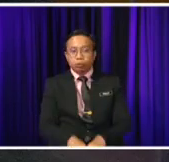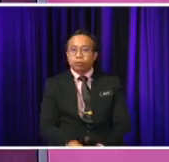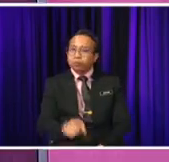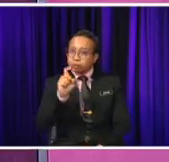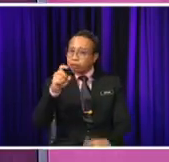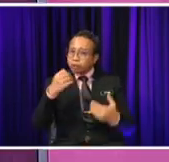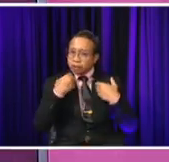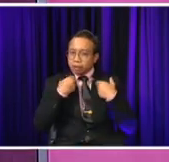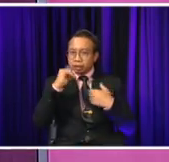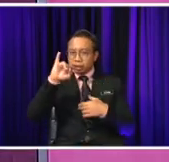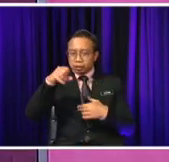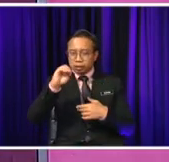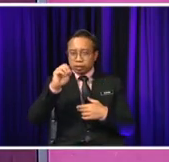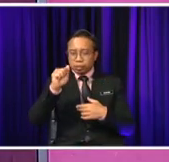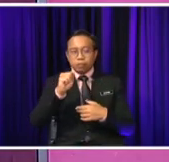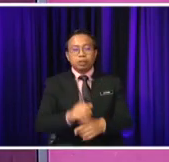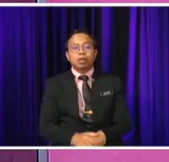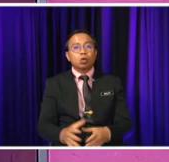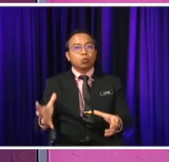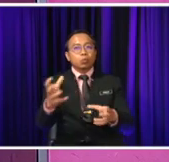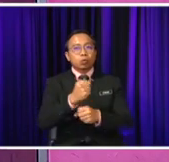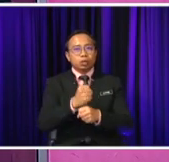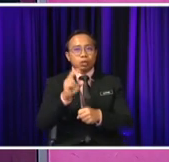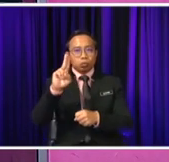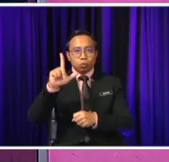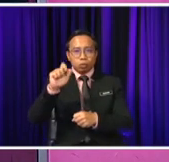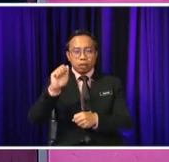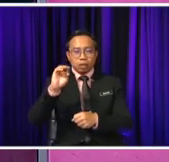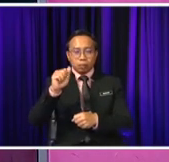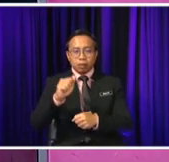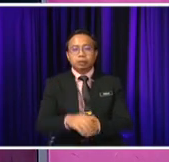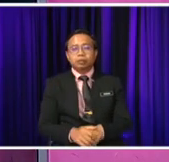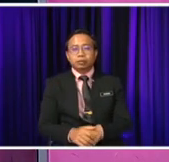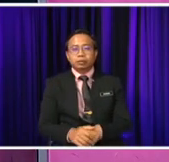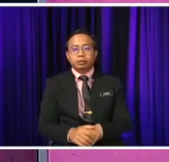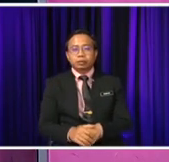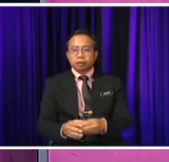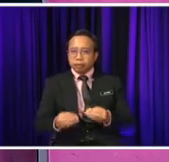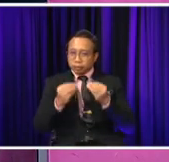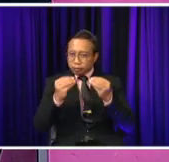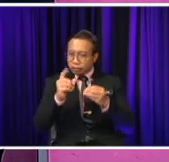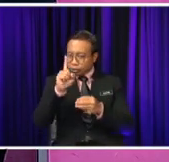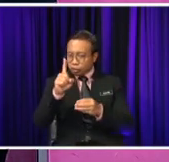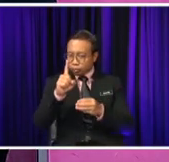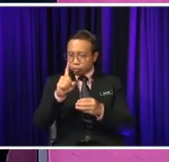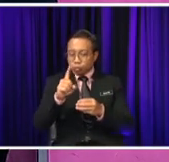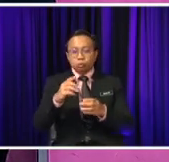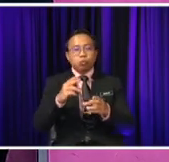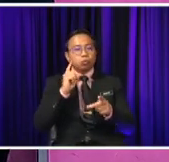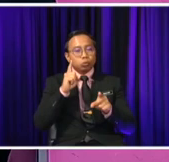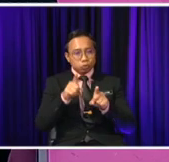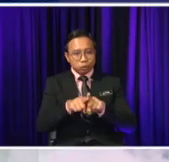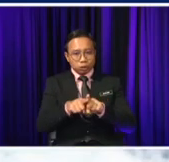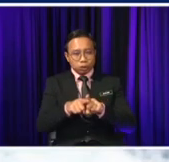perlu ada ijmak juga Maksudnya perlu ada kumpulan ulama seulama bersepakat mengeluarkan satu jam bahwa